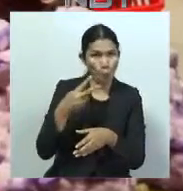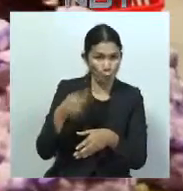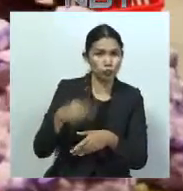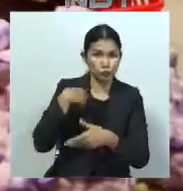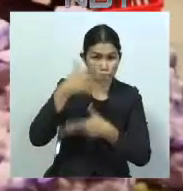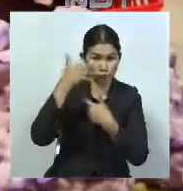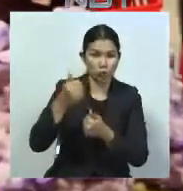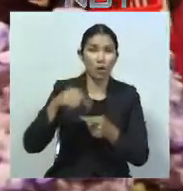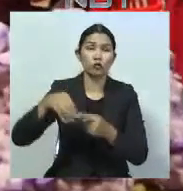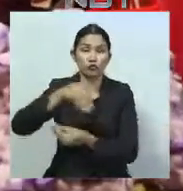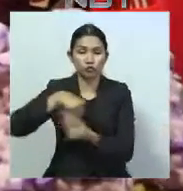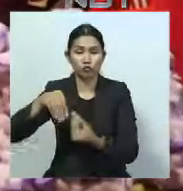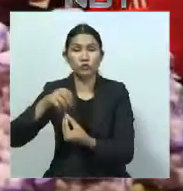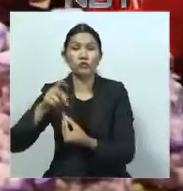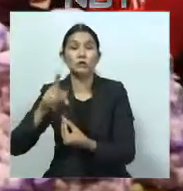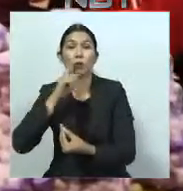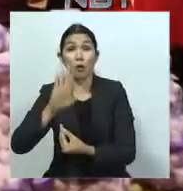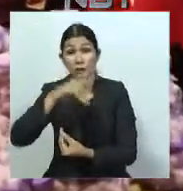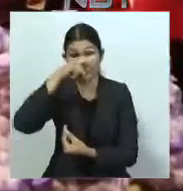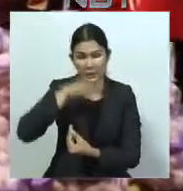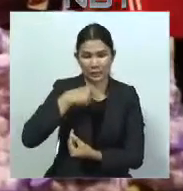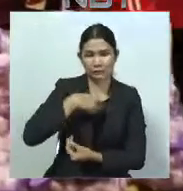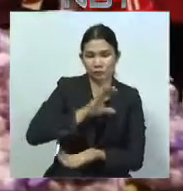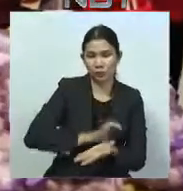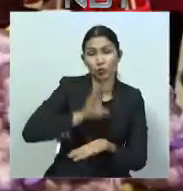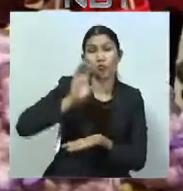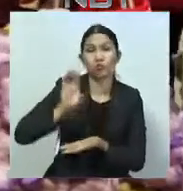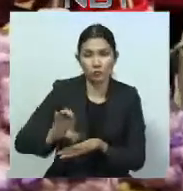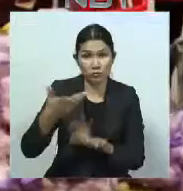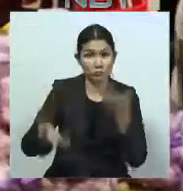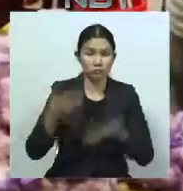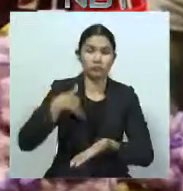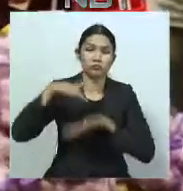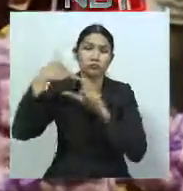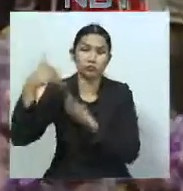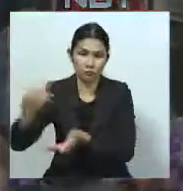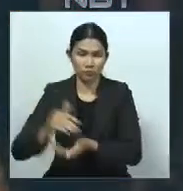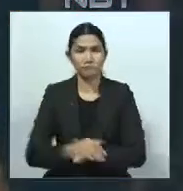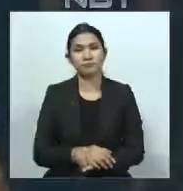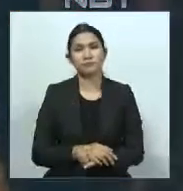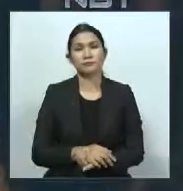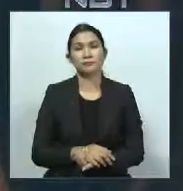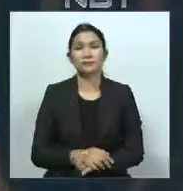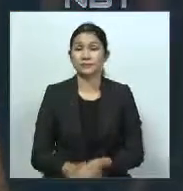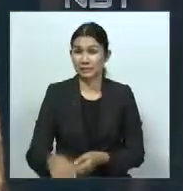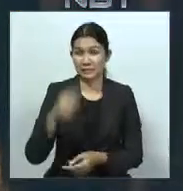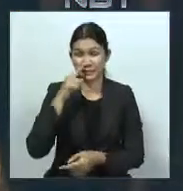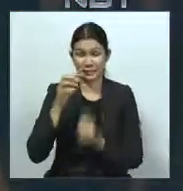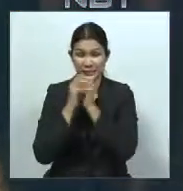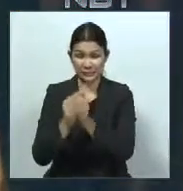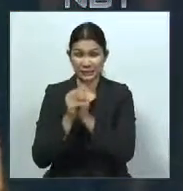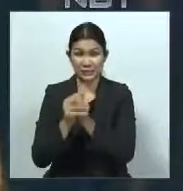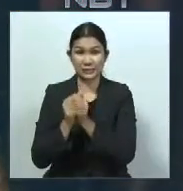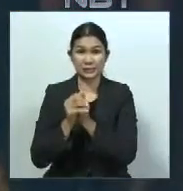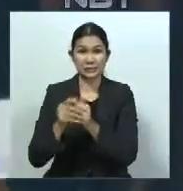งของธุรกิจไทยในการเข้าไปลงทุนหรือส่งออก จีนเนี่ยต้องพึ่งส่งออกตอนนี้เ